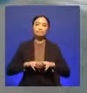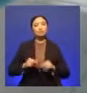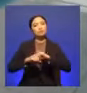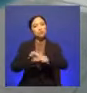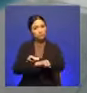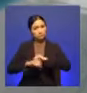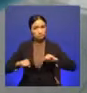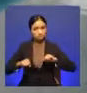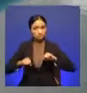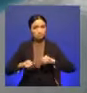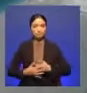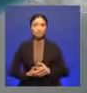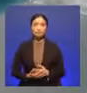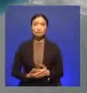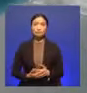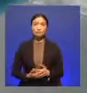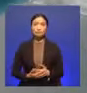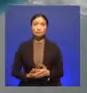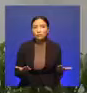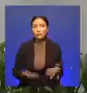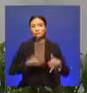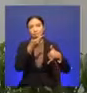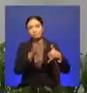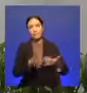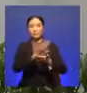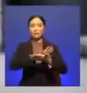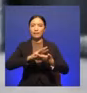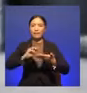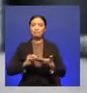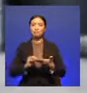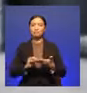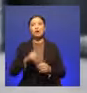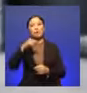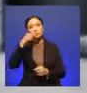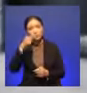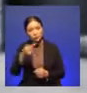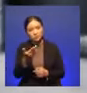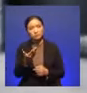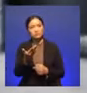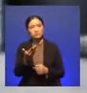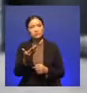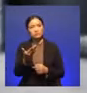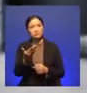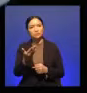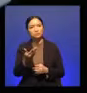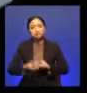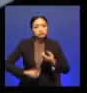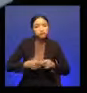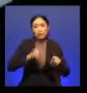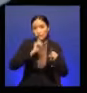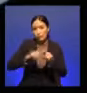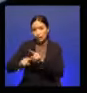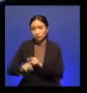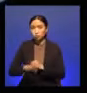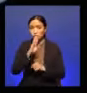ออกกำลังกายหรือแม้แต่กิริยามารยาทการพูดจาการแสดงออกต่างๆหาก